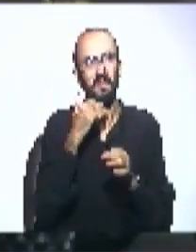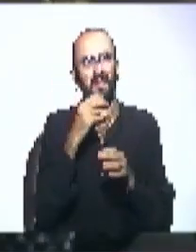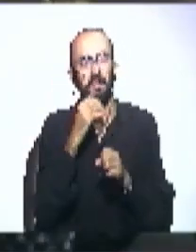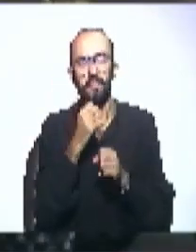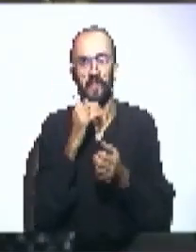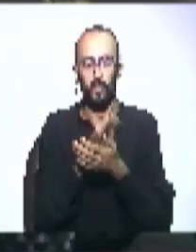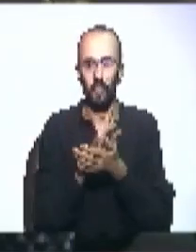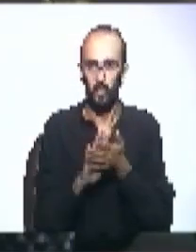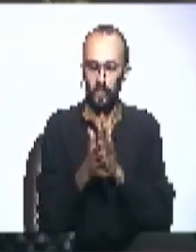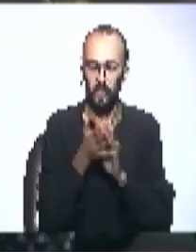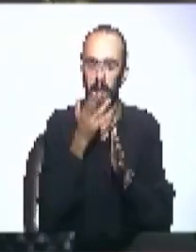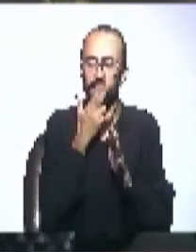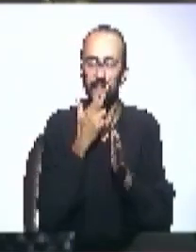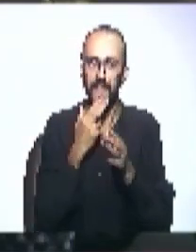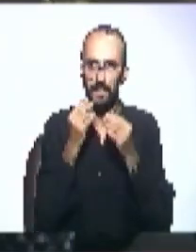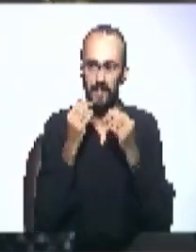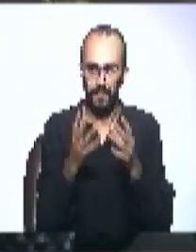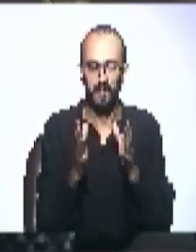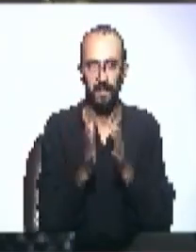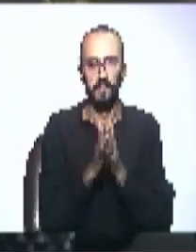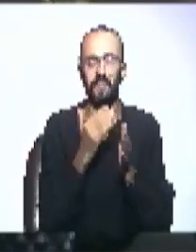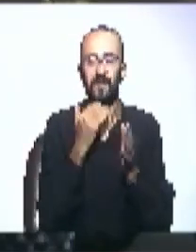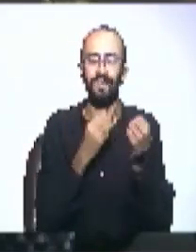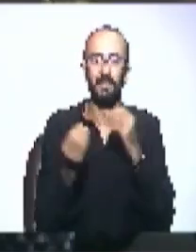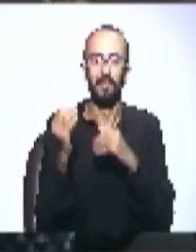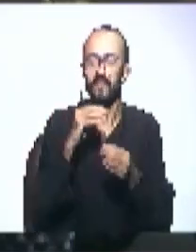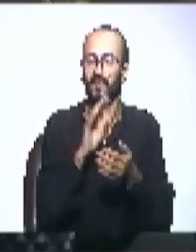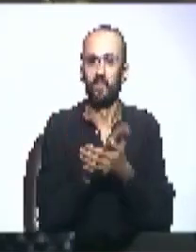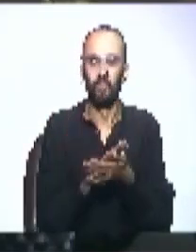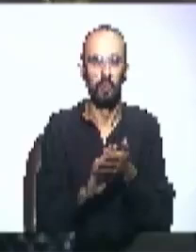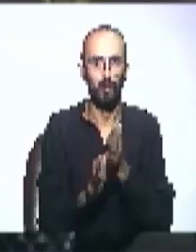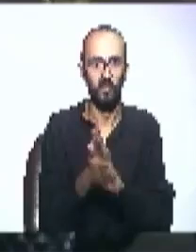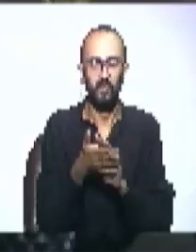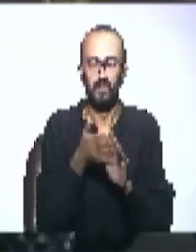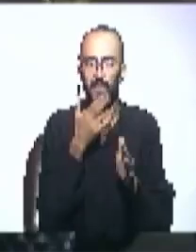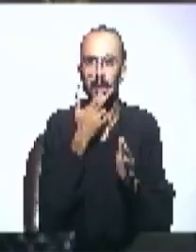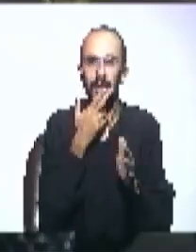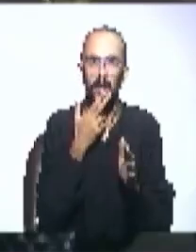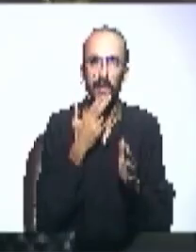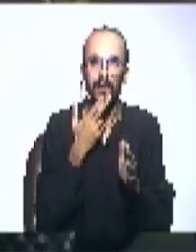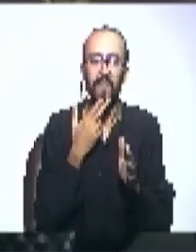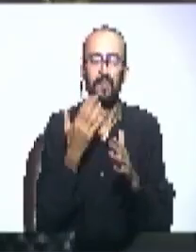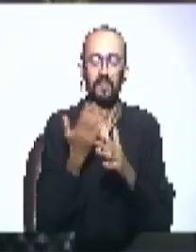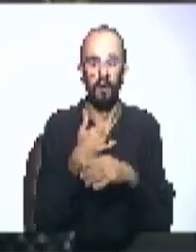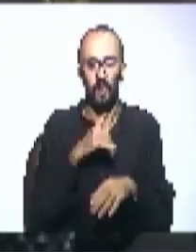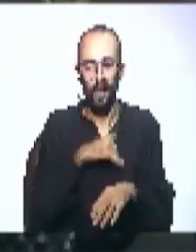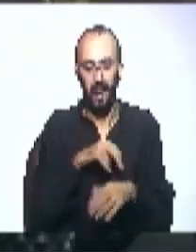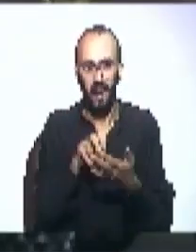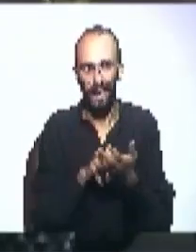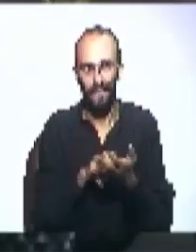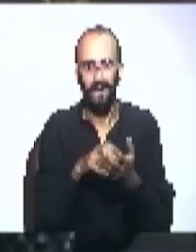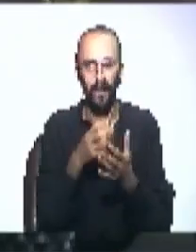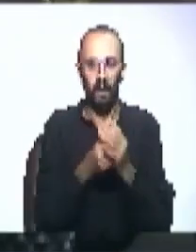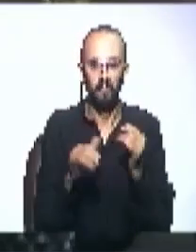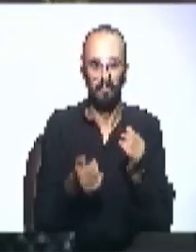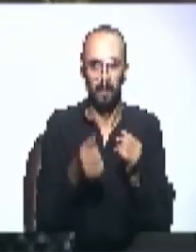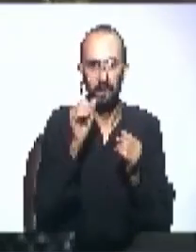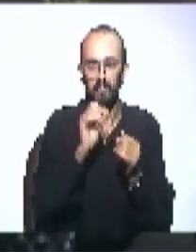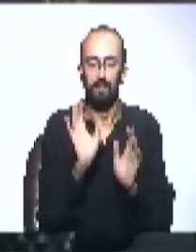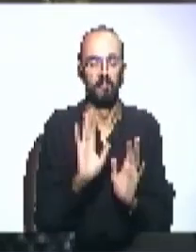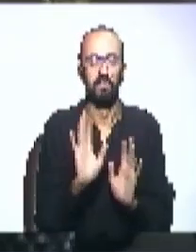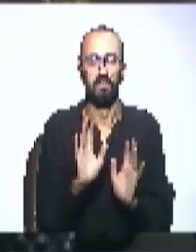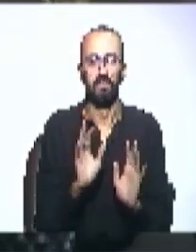مفيش أي مواد مصنعة مفيش ألوان صناعية مفيش أي حاجة خالص إن احنا نكون خايفين على الأولاد منها صح يا